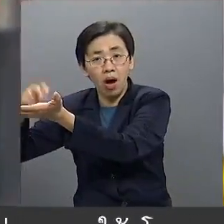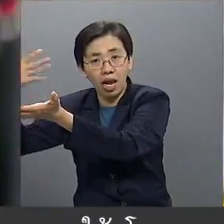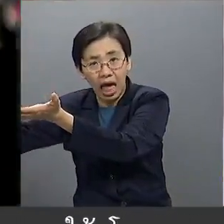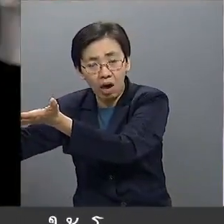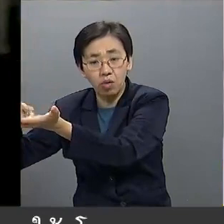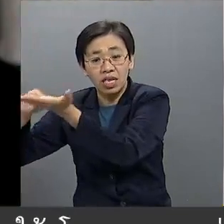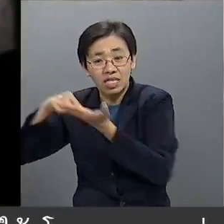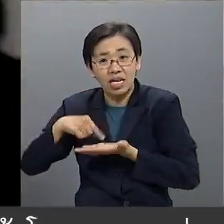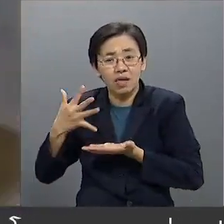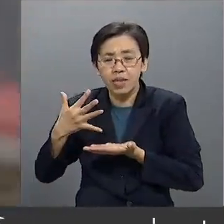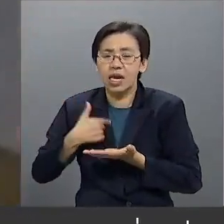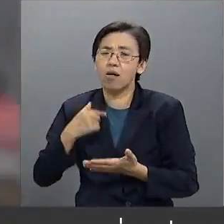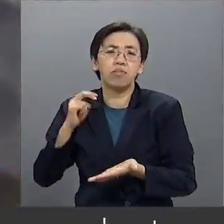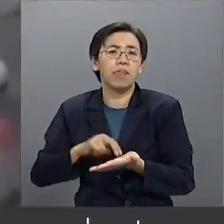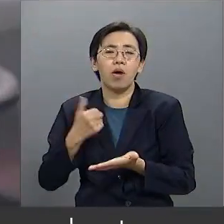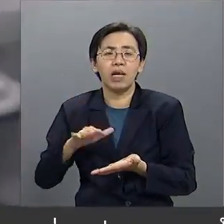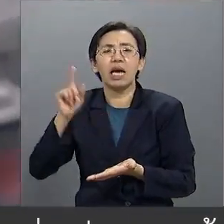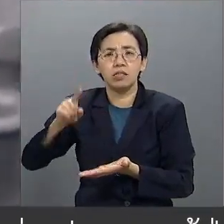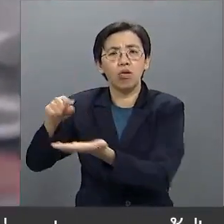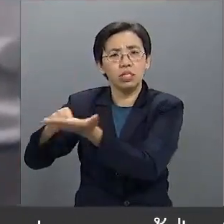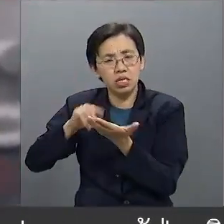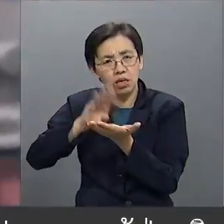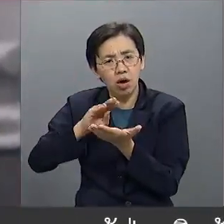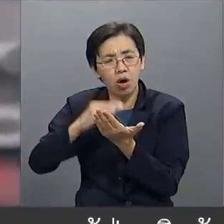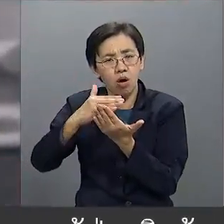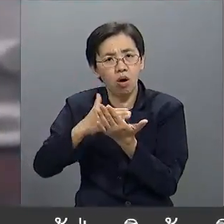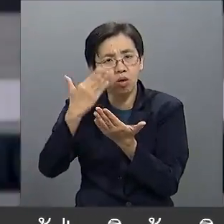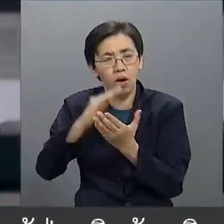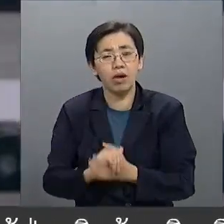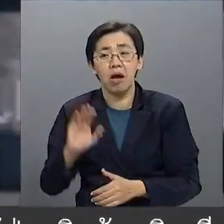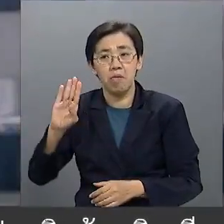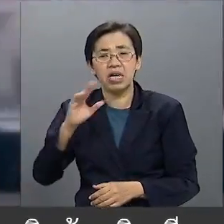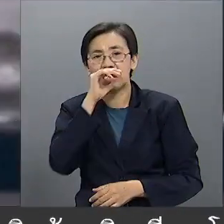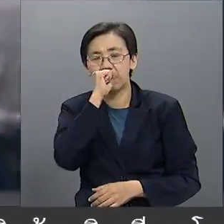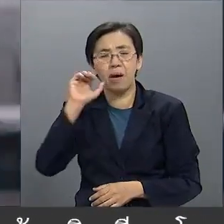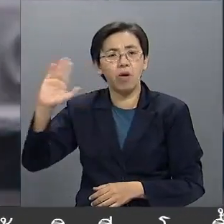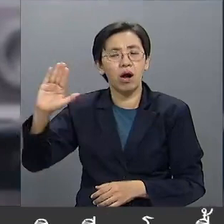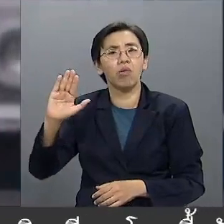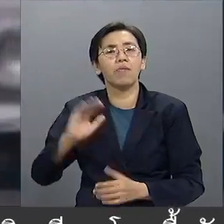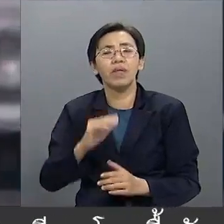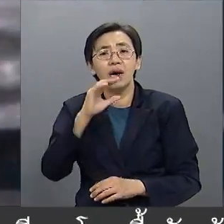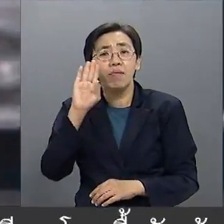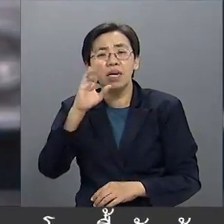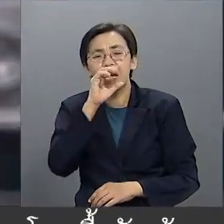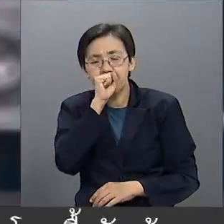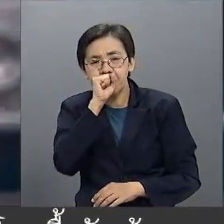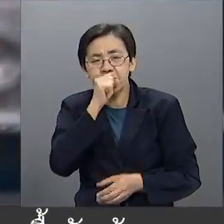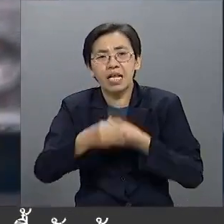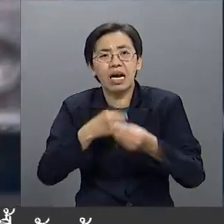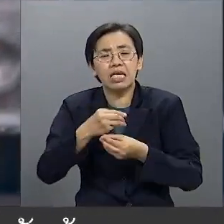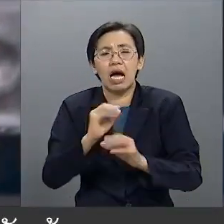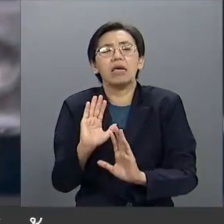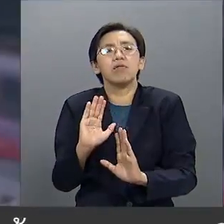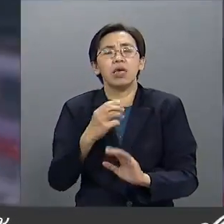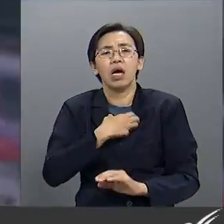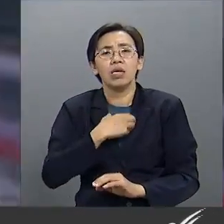ะครับเนื่องจากว่าข้อมูลเหล่านี้เป็นของบริษัทและเป็นความลับทางการค้าที่ไม่เปิดเผยจึงขอเชิญบริษัทที่สน